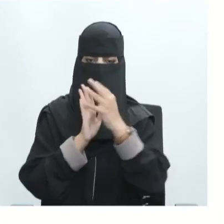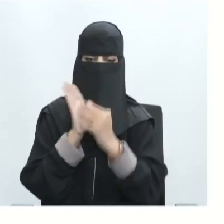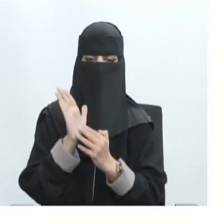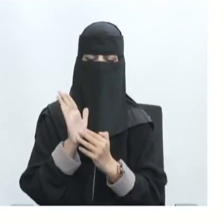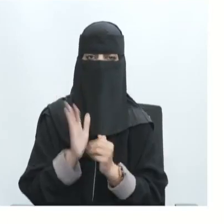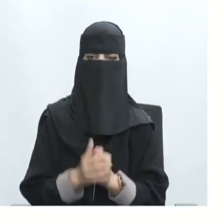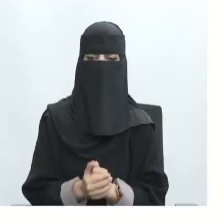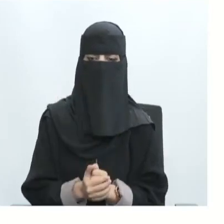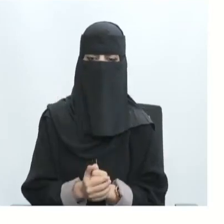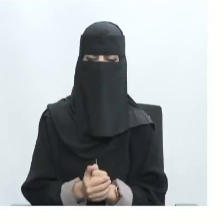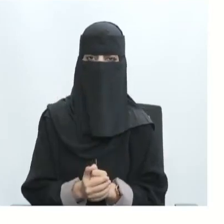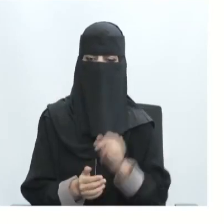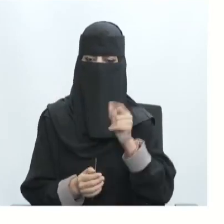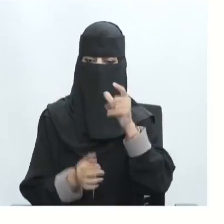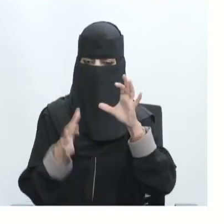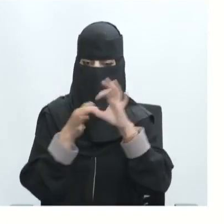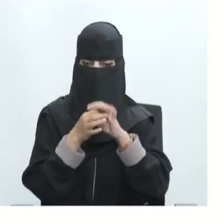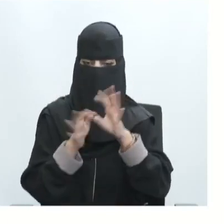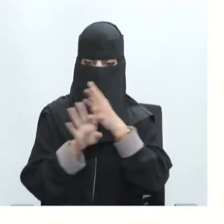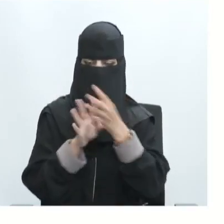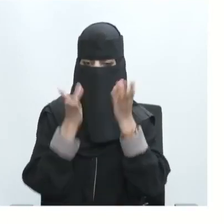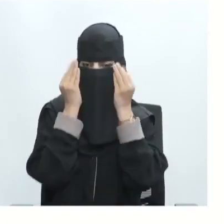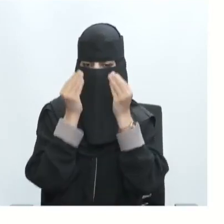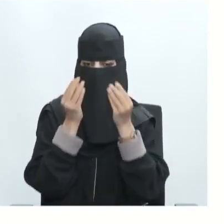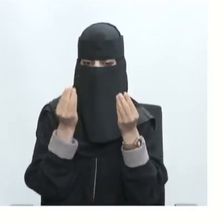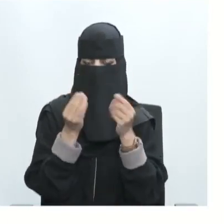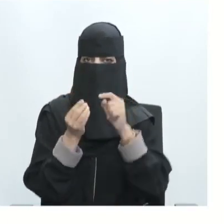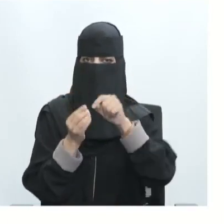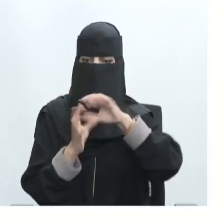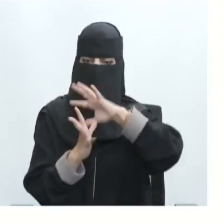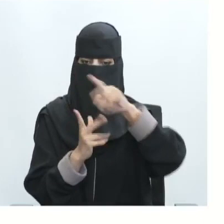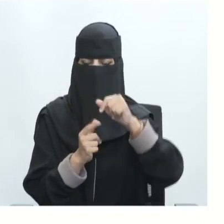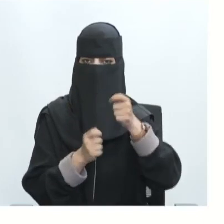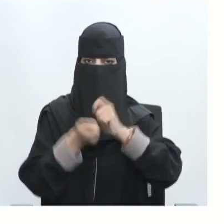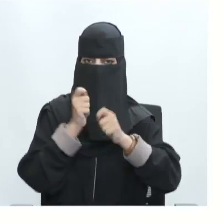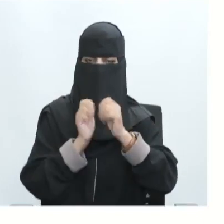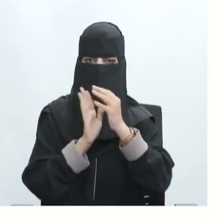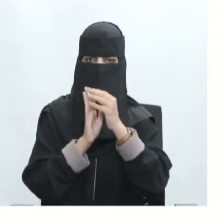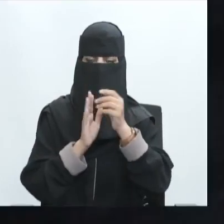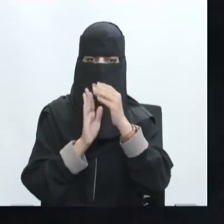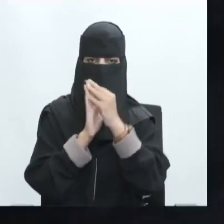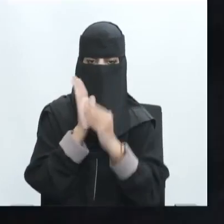النص ما علاقه نعيد ما علاقه النموذج العلمي بالعالم بحسب سياق